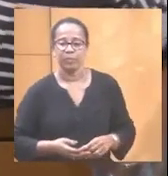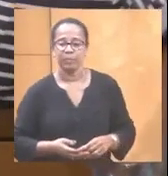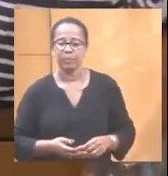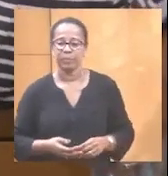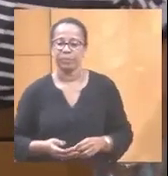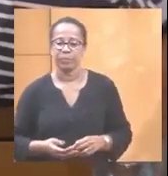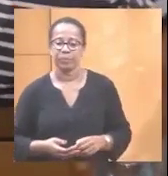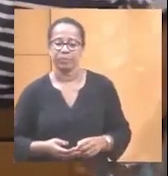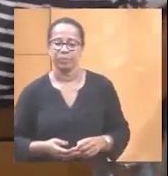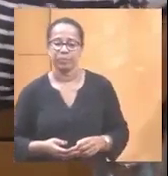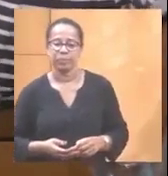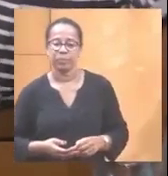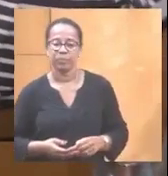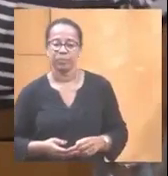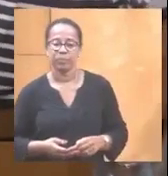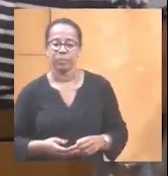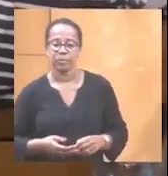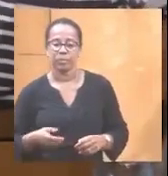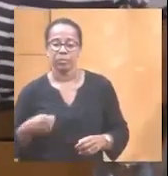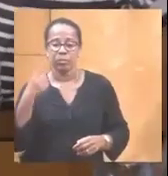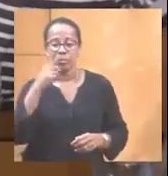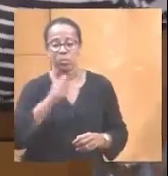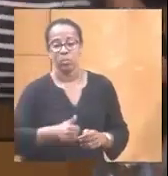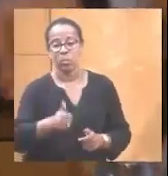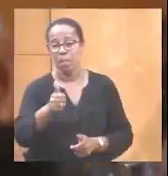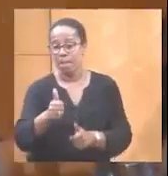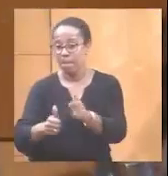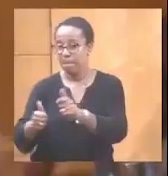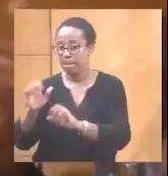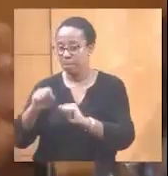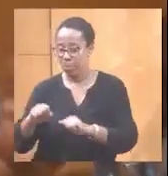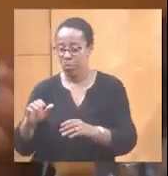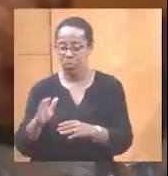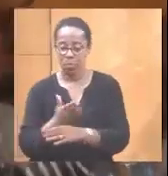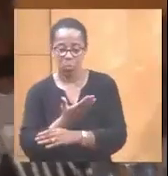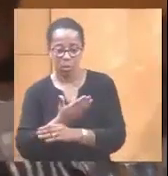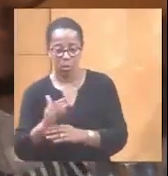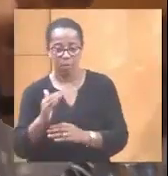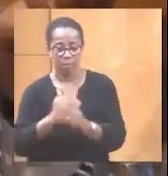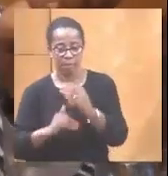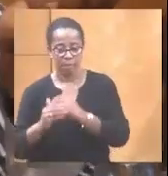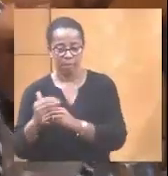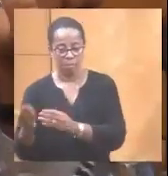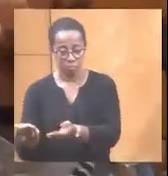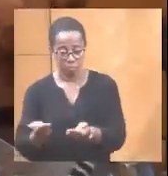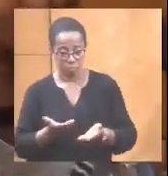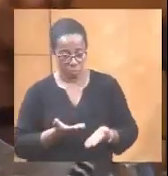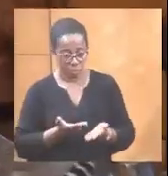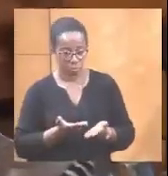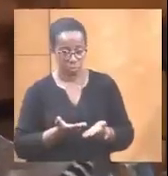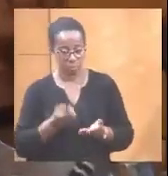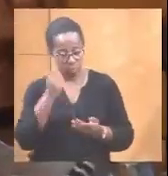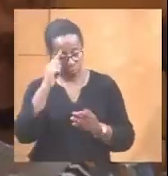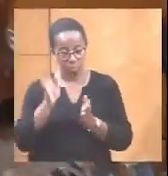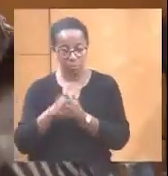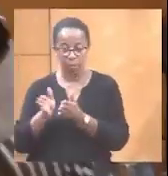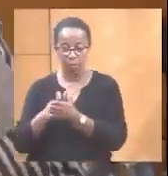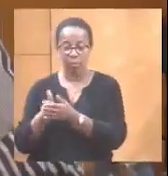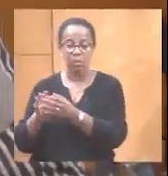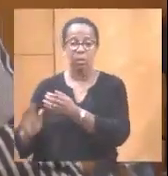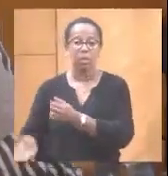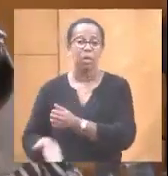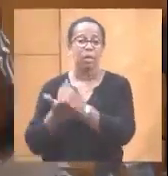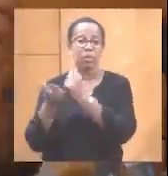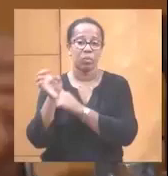pour qu'ils puissent être porteurs en direct de programmes pour solliciter des fonds européens. Il ne faut pas